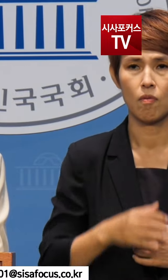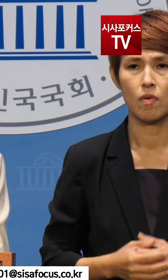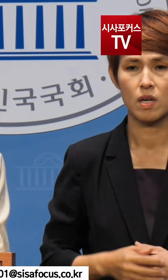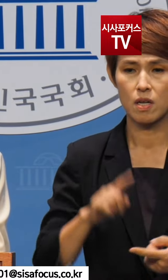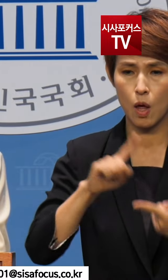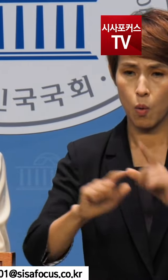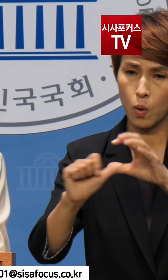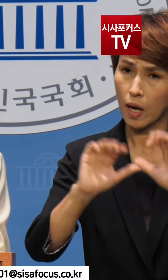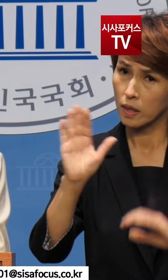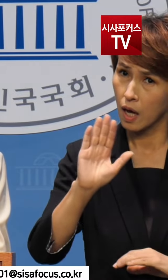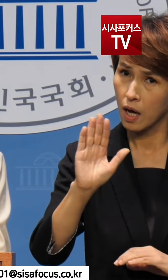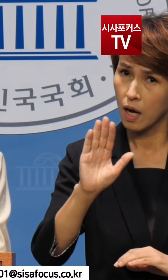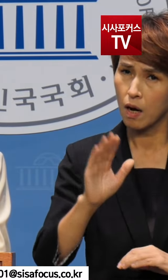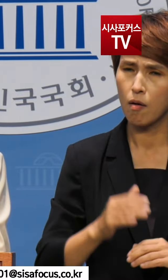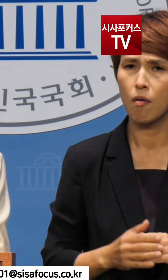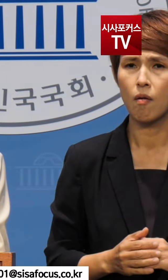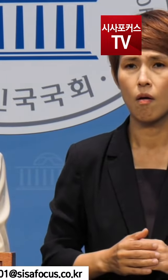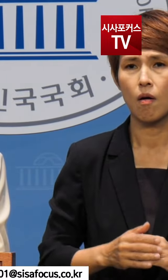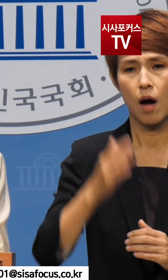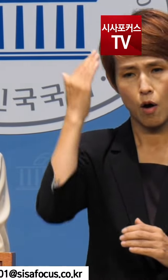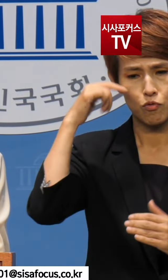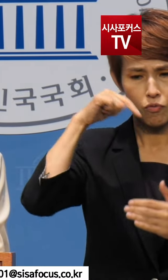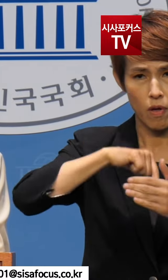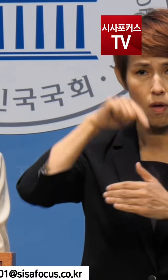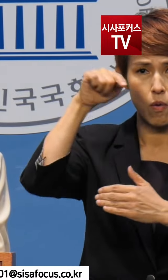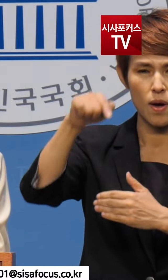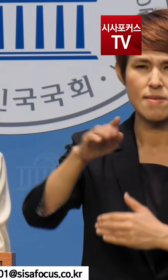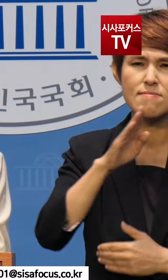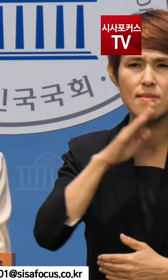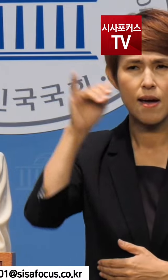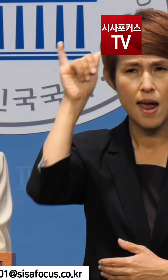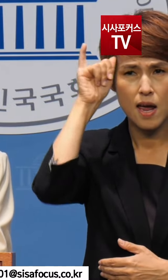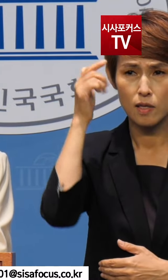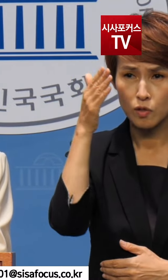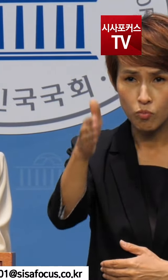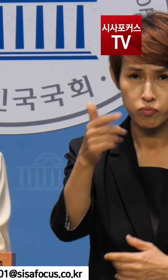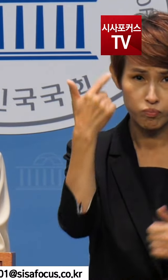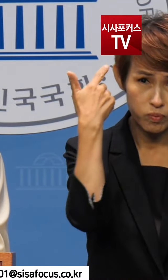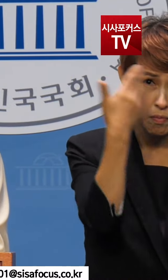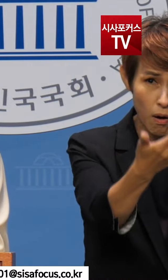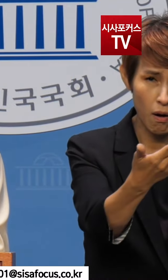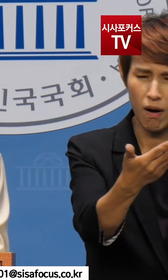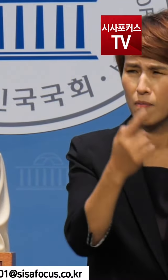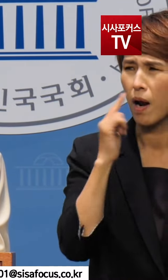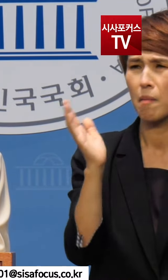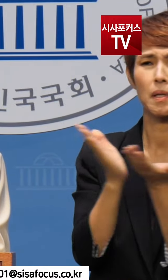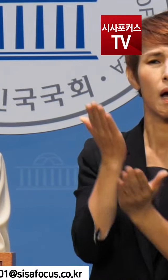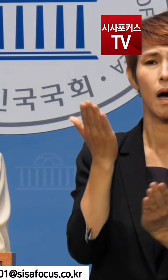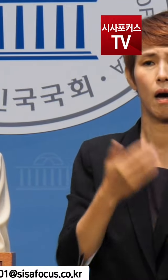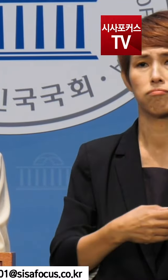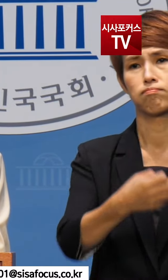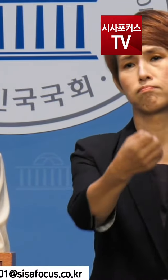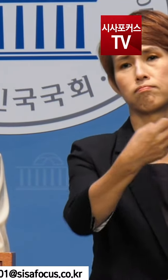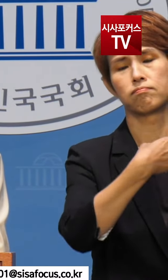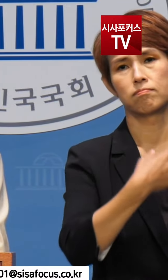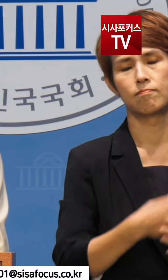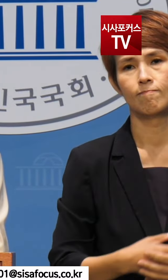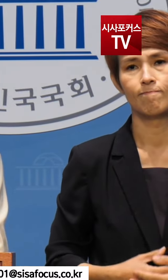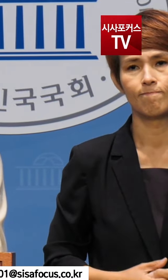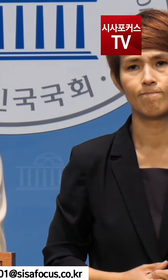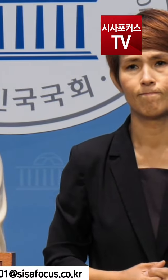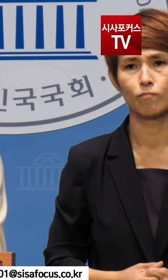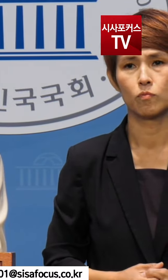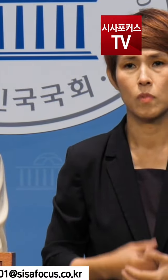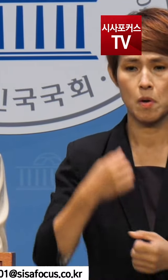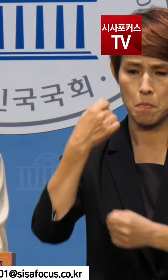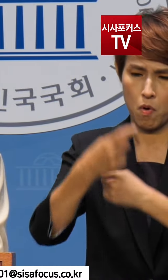이 말은 국내외 진짜 생성형 AI 전문가들에게 물어보니 말이 안 된다는 의견이 많습니다.